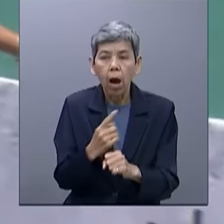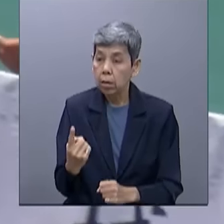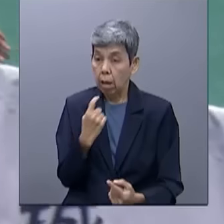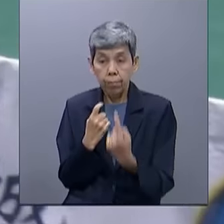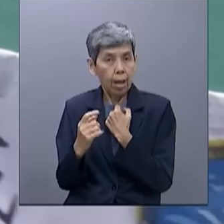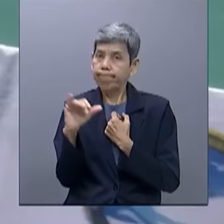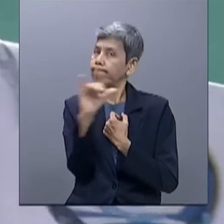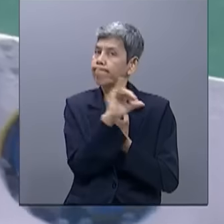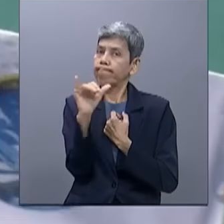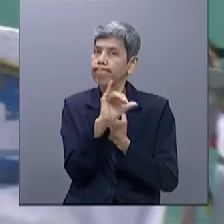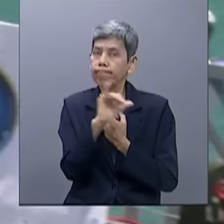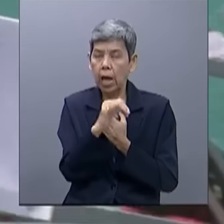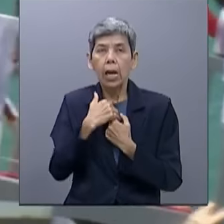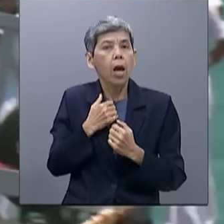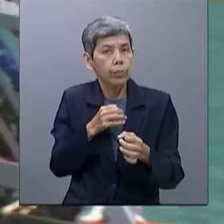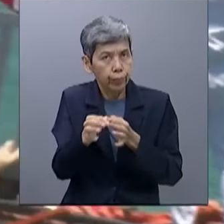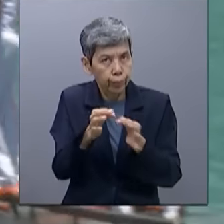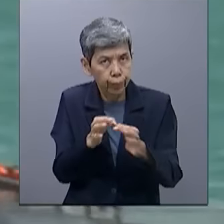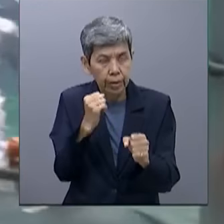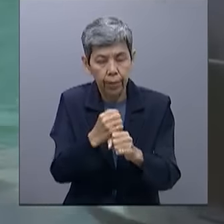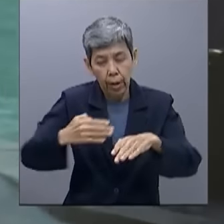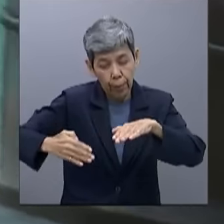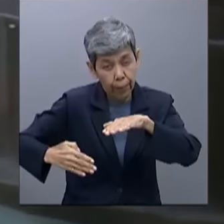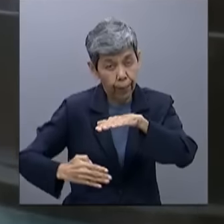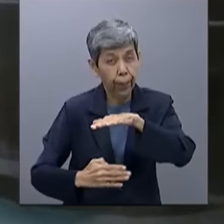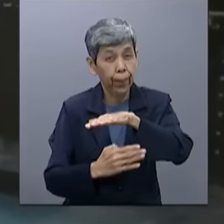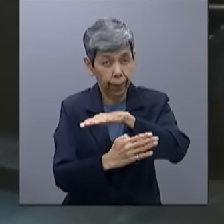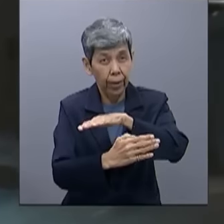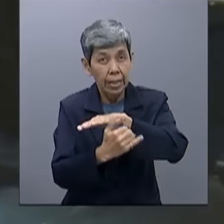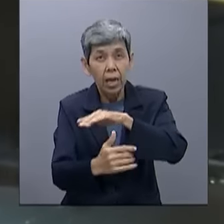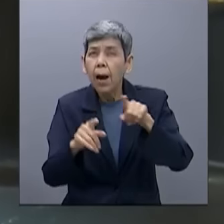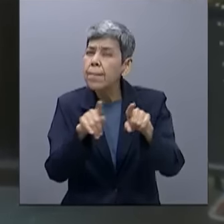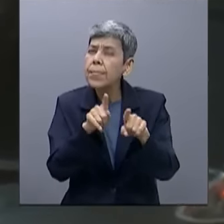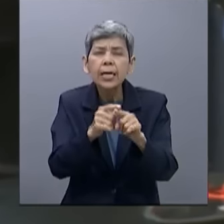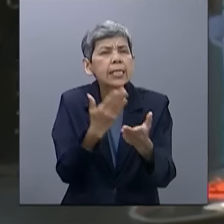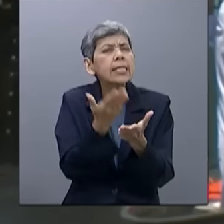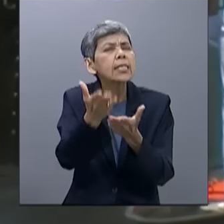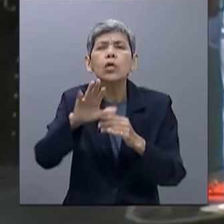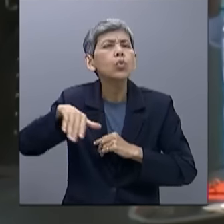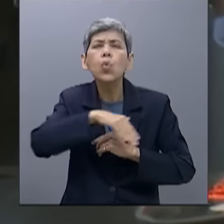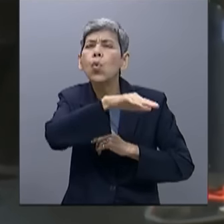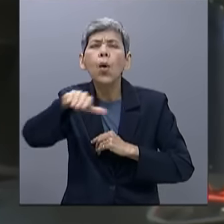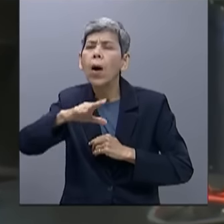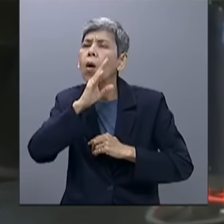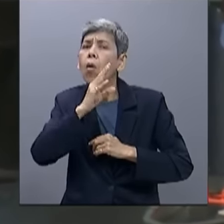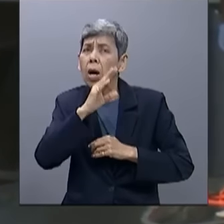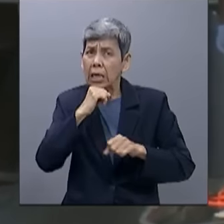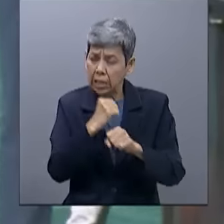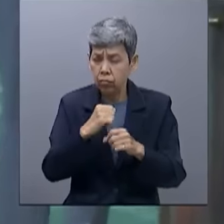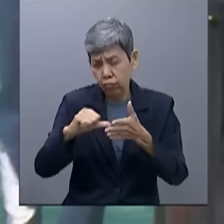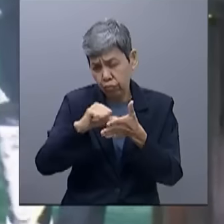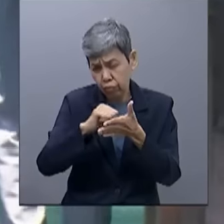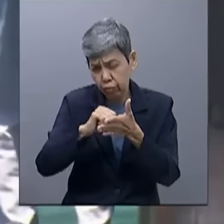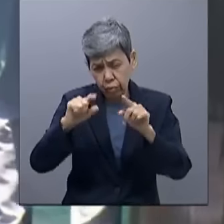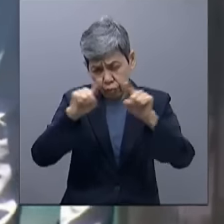ายังกฤษฎีกานะคะพร้อมชี้แจงเรื่องของเรือดำน้ำนะคะก็เหมือนกับการจัดซื้อจัดจ้างทั่วไปค่ะถ้ามีความจำเป็นที่จะต้องแก้ไขสัญญ